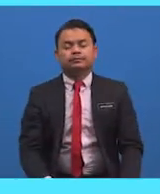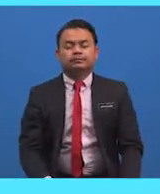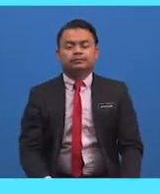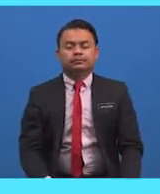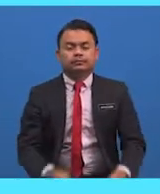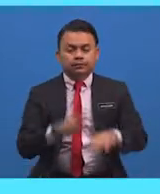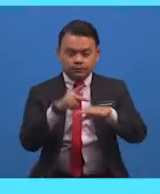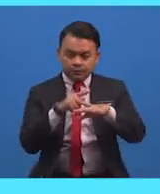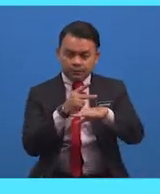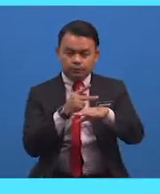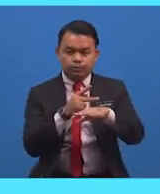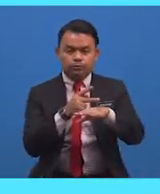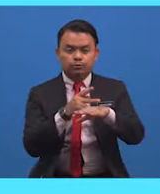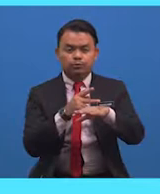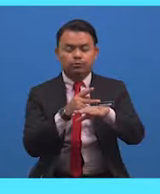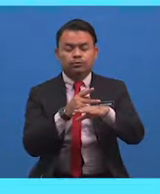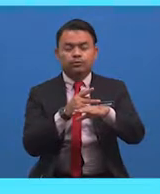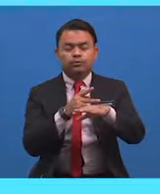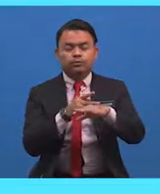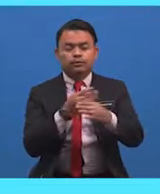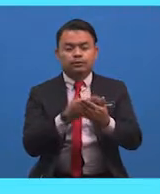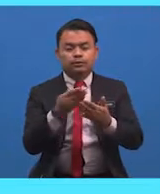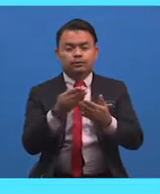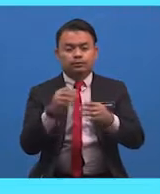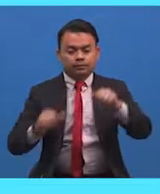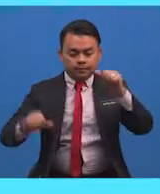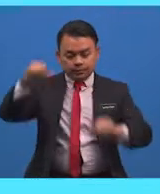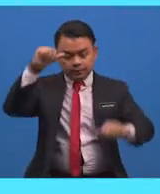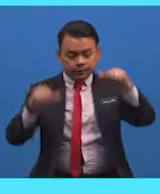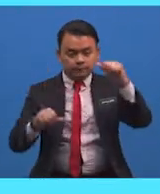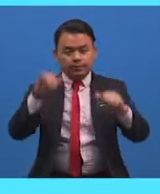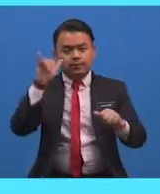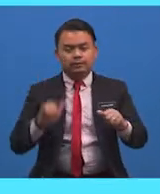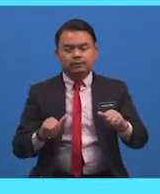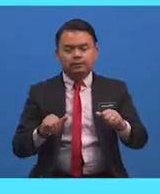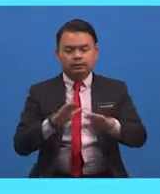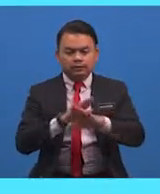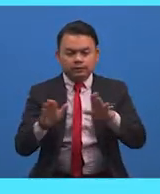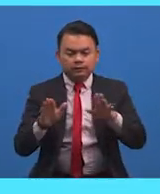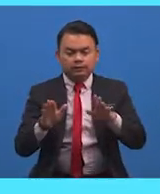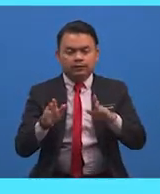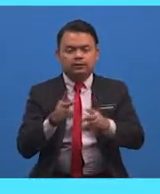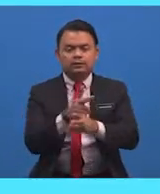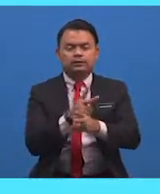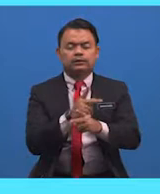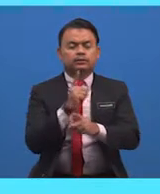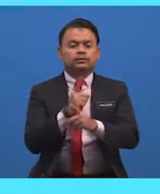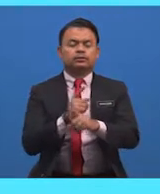Penggunaan bahan kimia yang tidak terkawal seperti nitrat oksida dan baja nitrogen dalam bidang